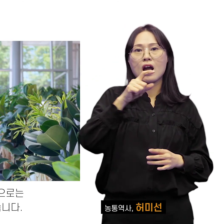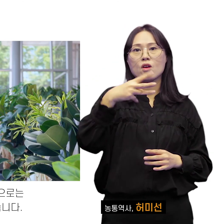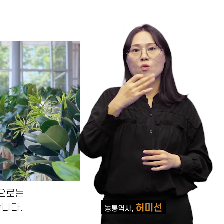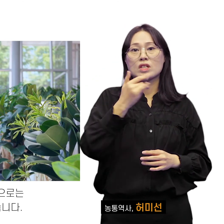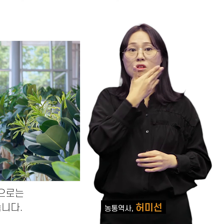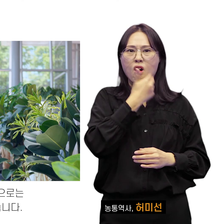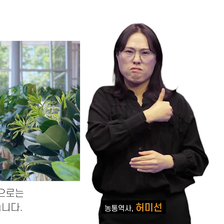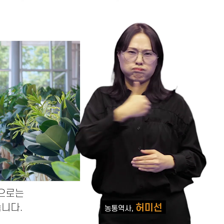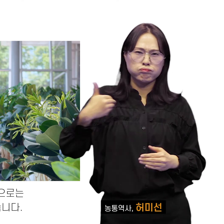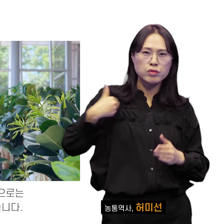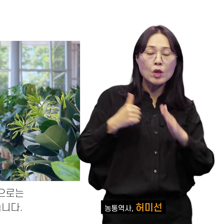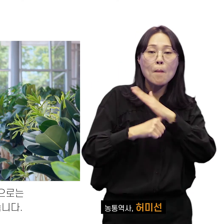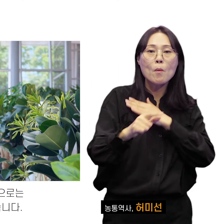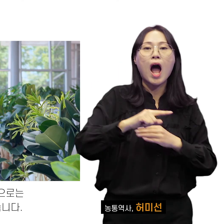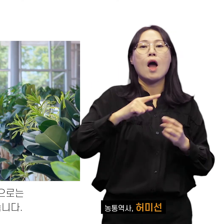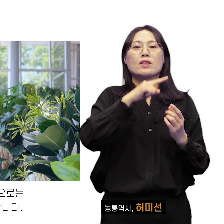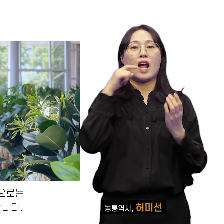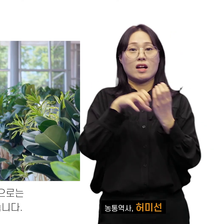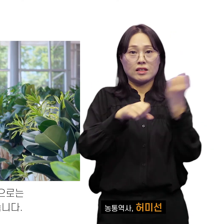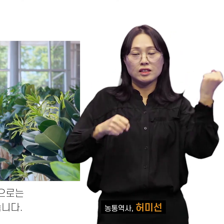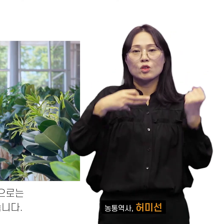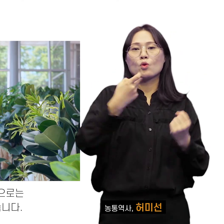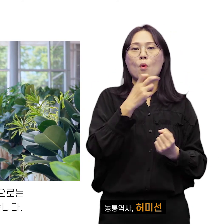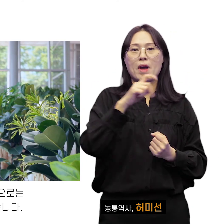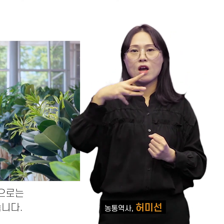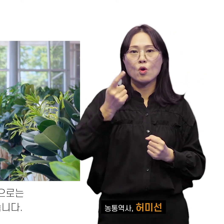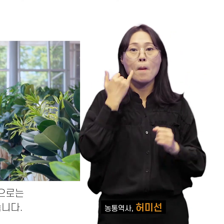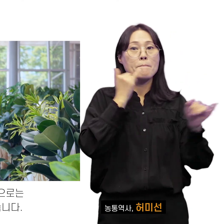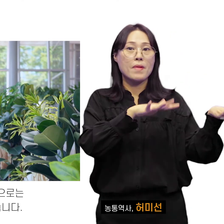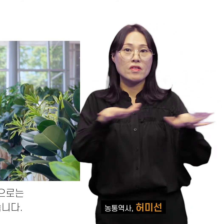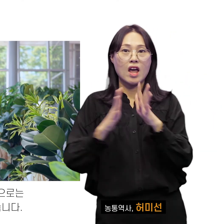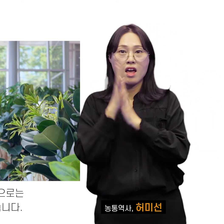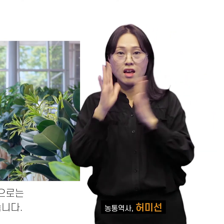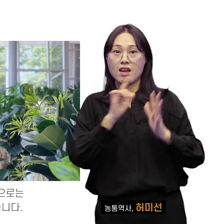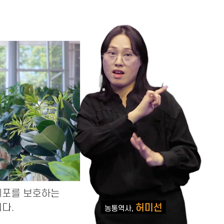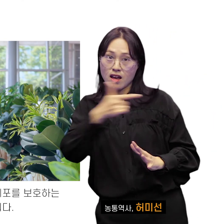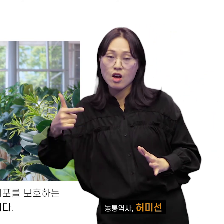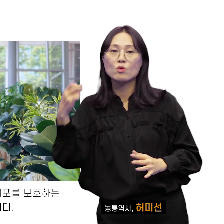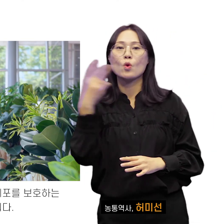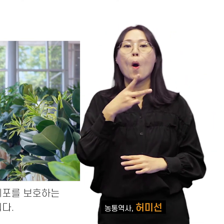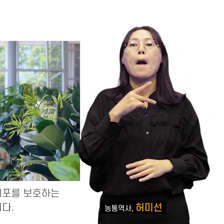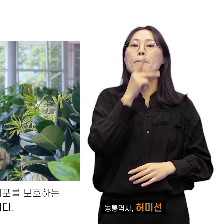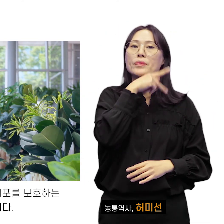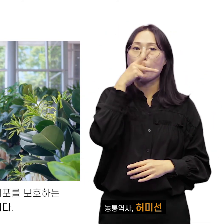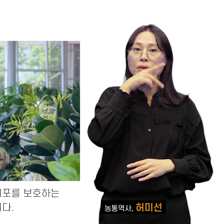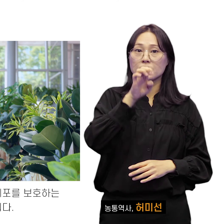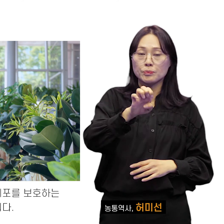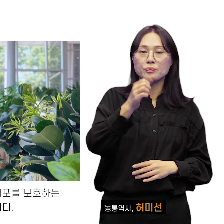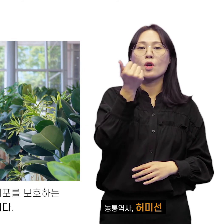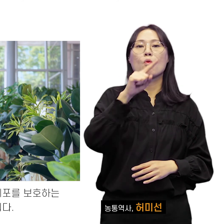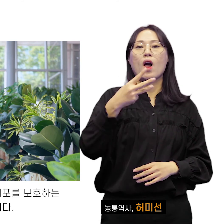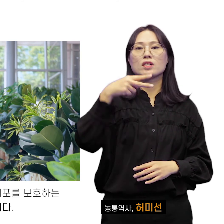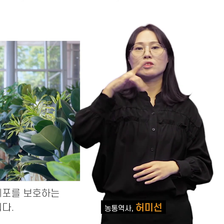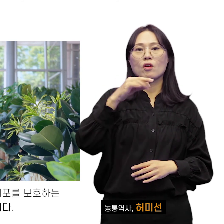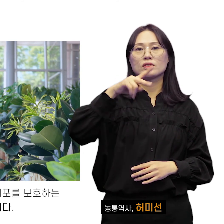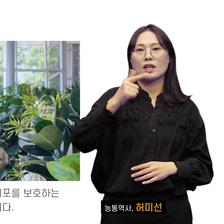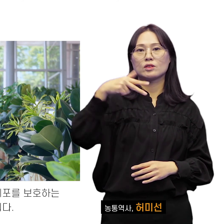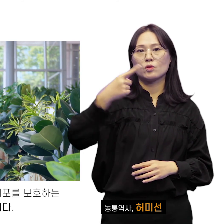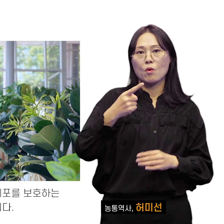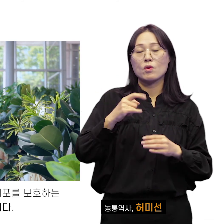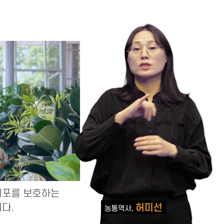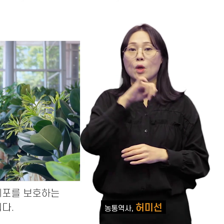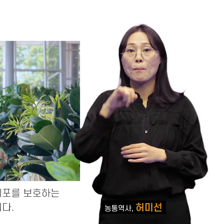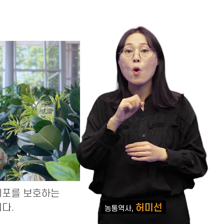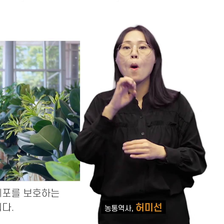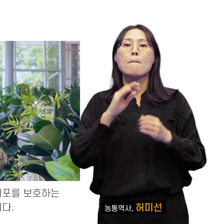대표적인 식품으로는 당근, 토마토, 해조류 등을 들 수 있습니다. 더불어 비타민 E는 활성산소로부터